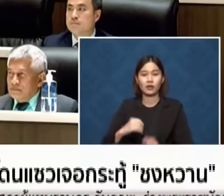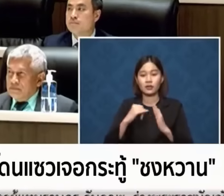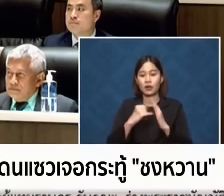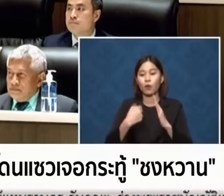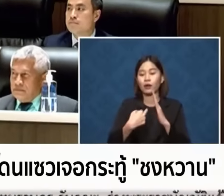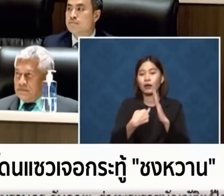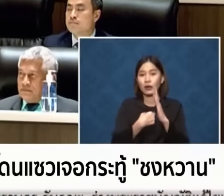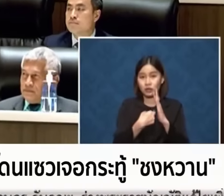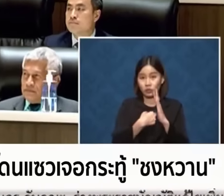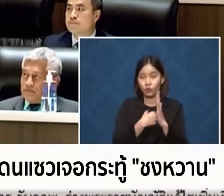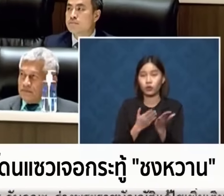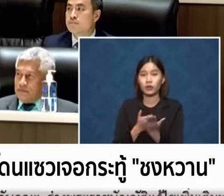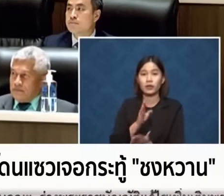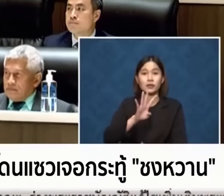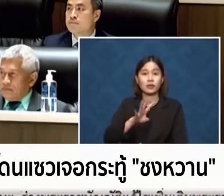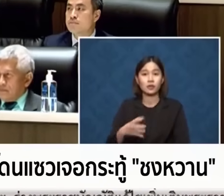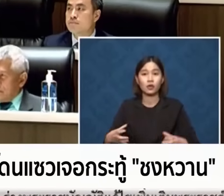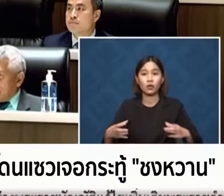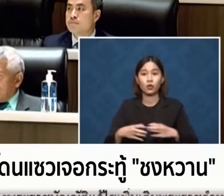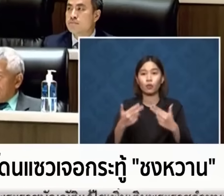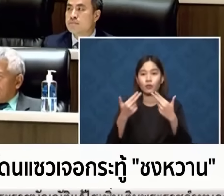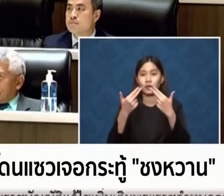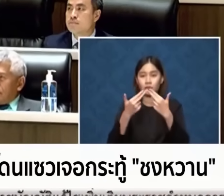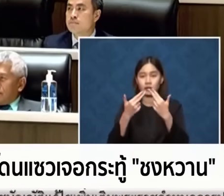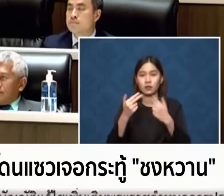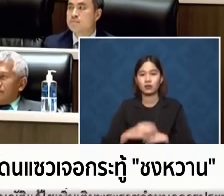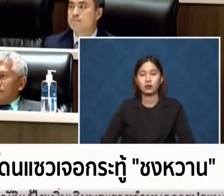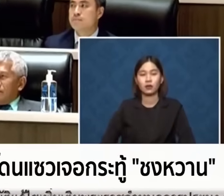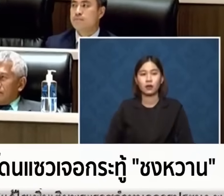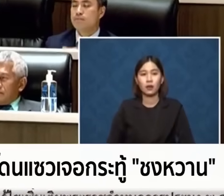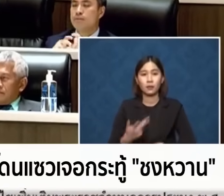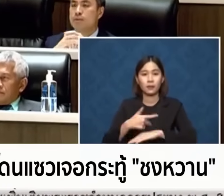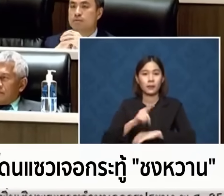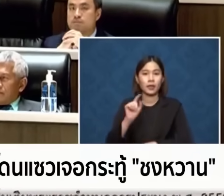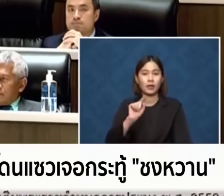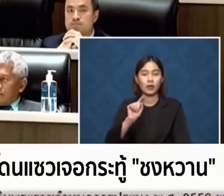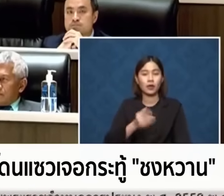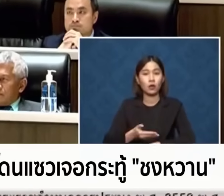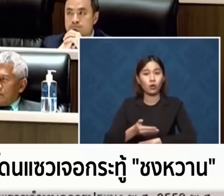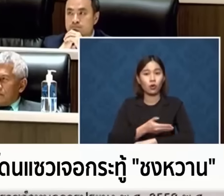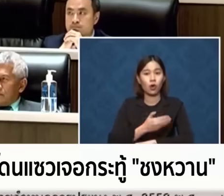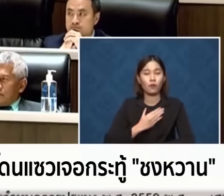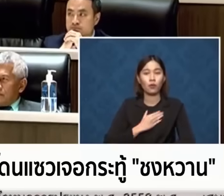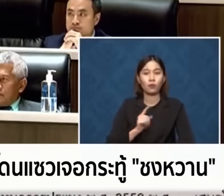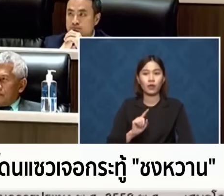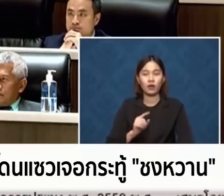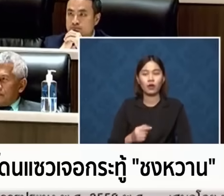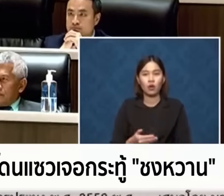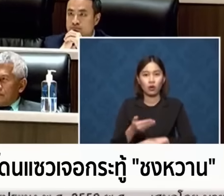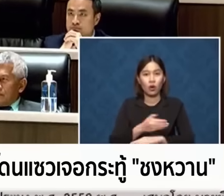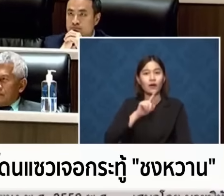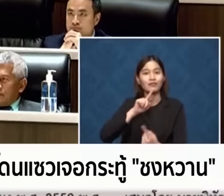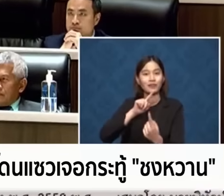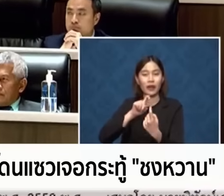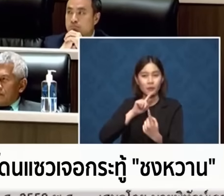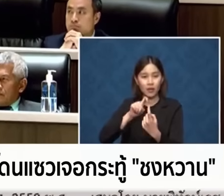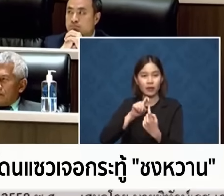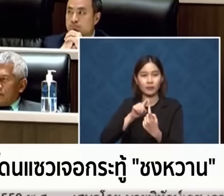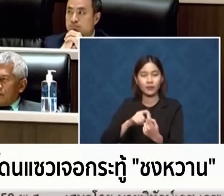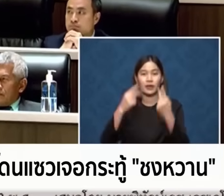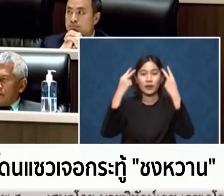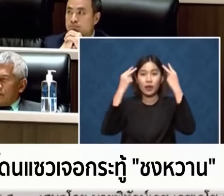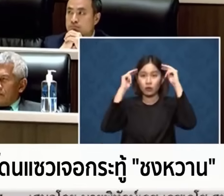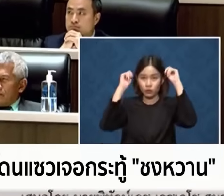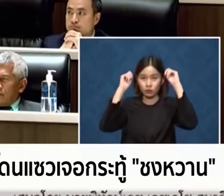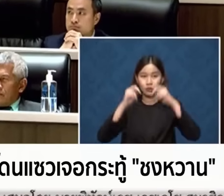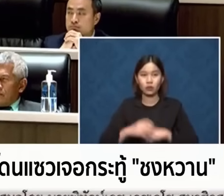อัครเดชหลักๆจริงๆเนี่ยคุณผู้ชมถามท่านนายกถึงผลประโยชน์ค่ะที่ประเทศไทยจะได้รับจากการเดินทางไปหลายประเทศเหลือเกินใน